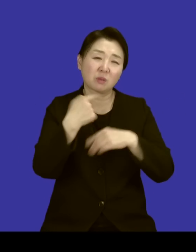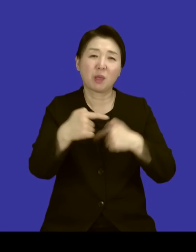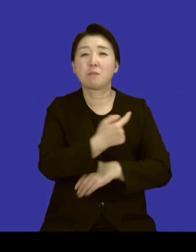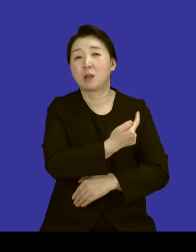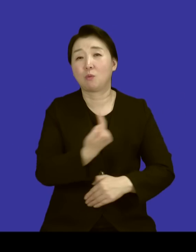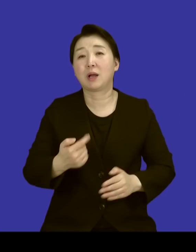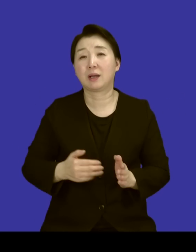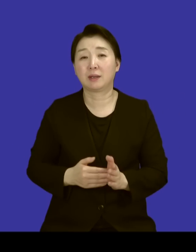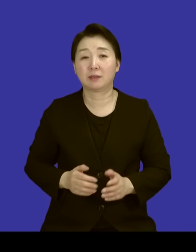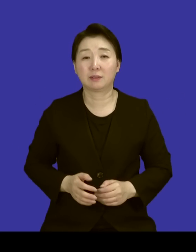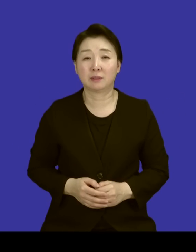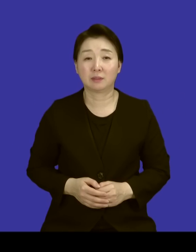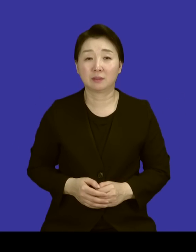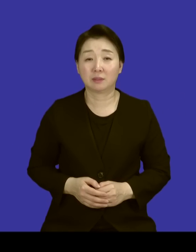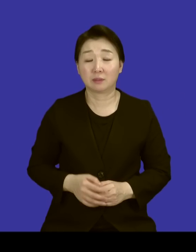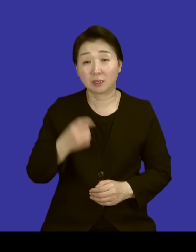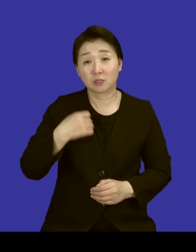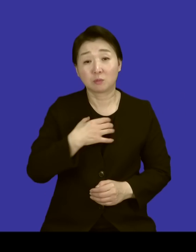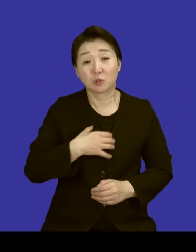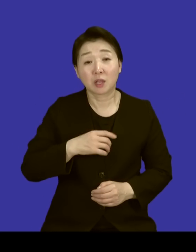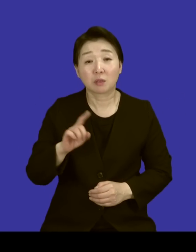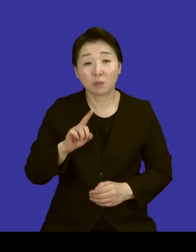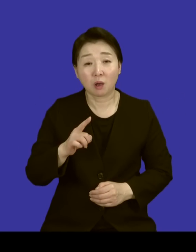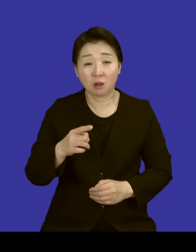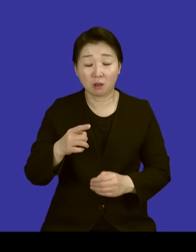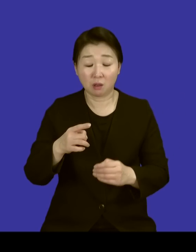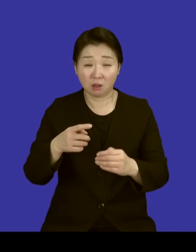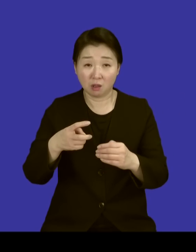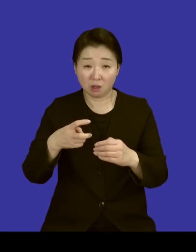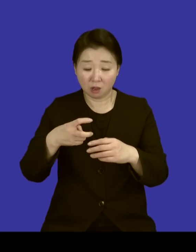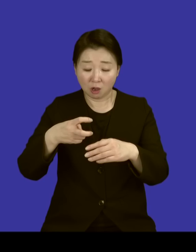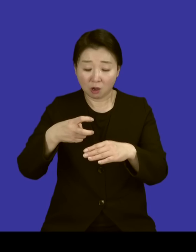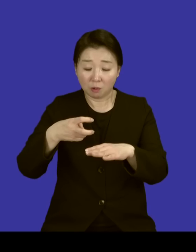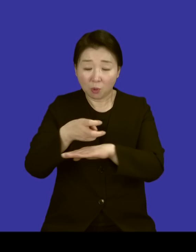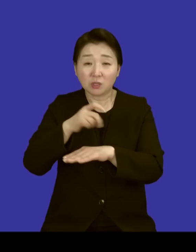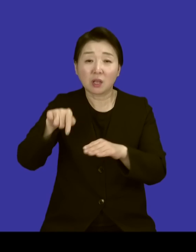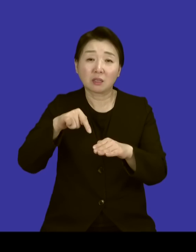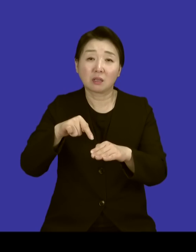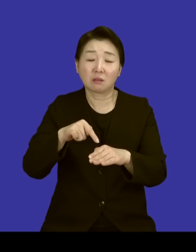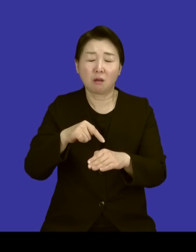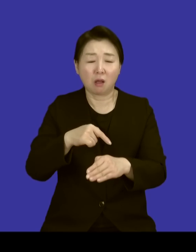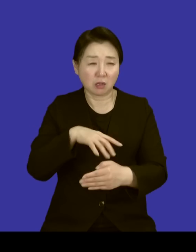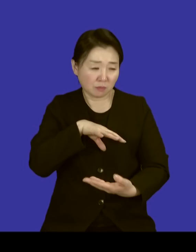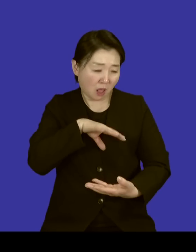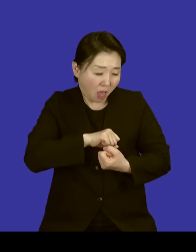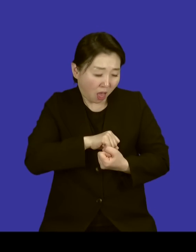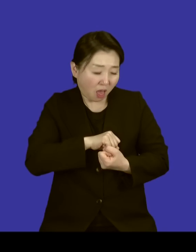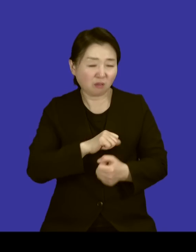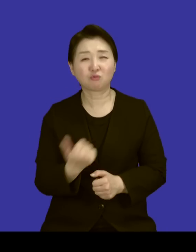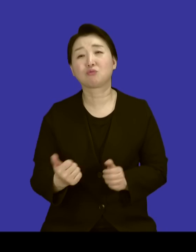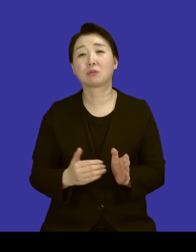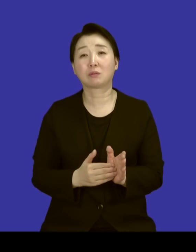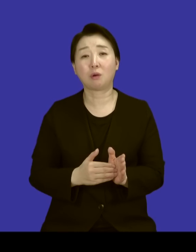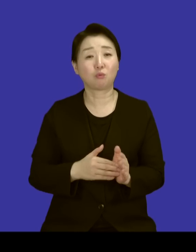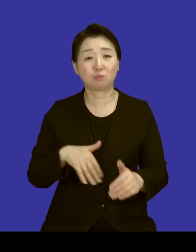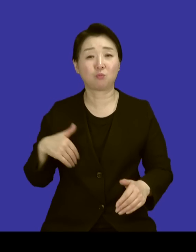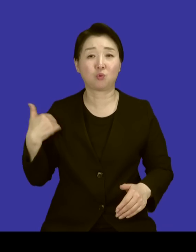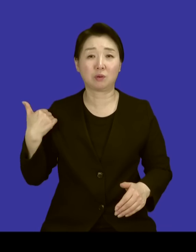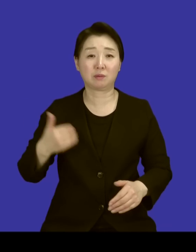네. 오시다가 슬픈 이야기지만 그 버스 안에서 돌연사를 하셨어요. 심장마비로. 저는